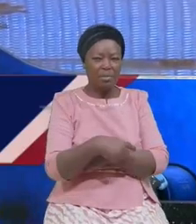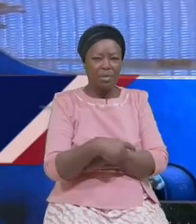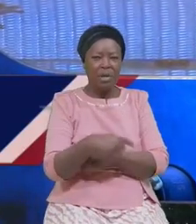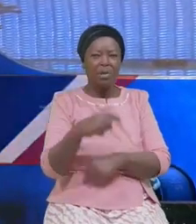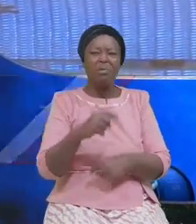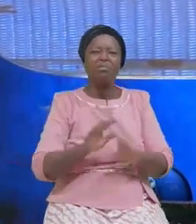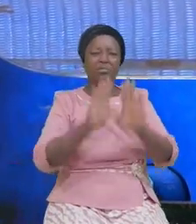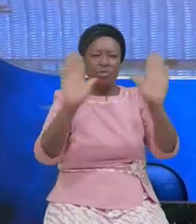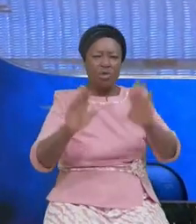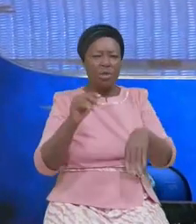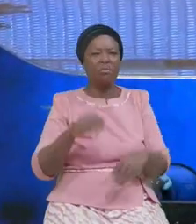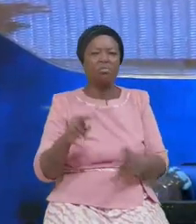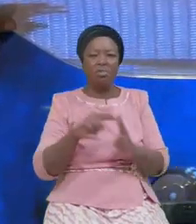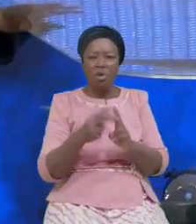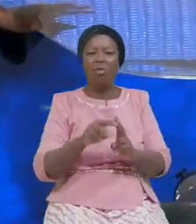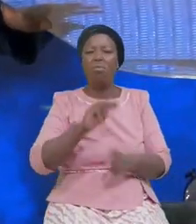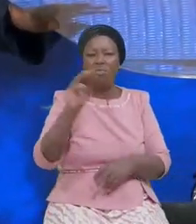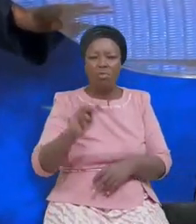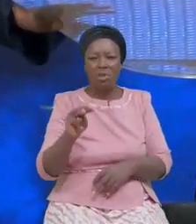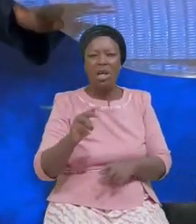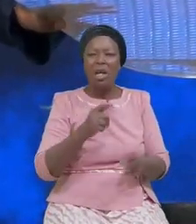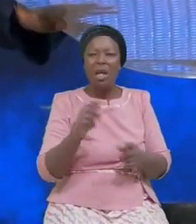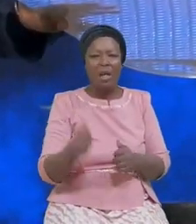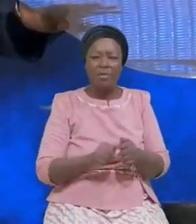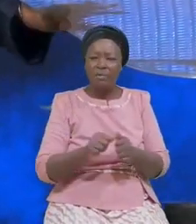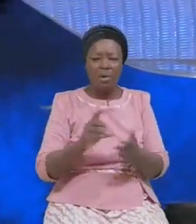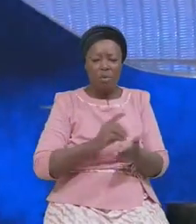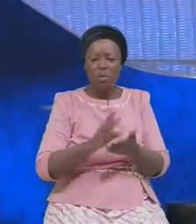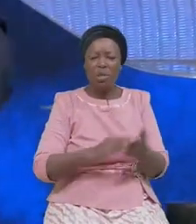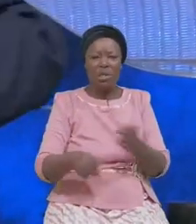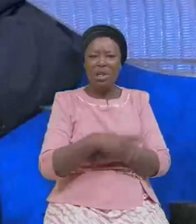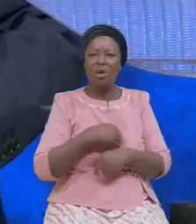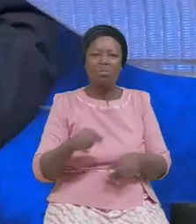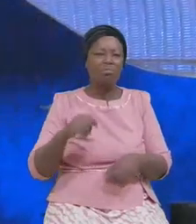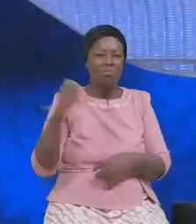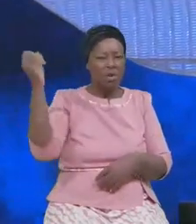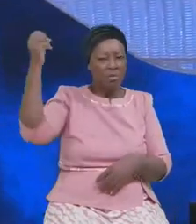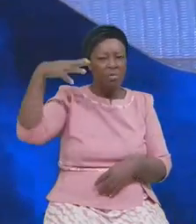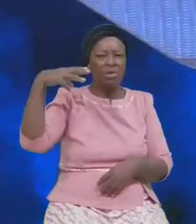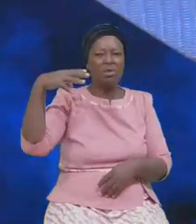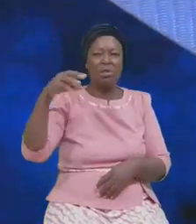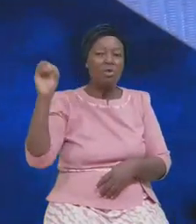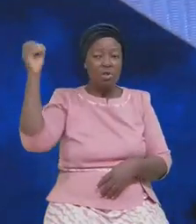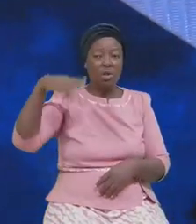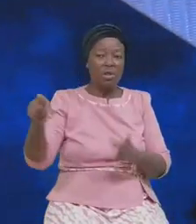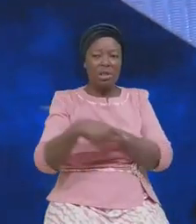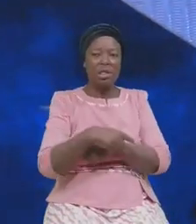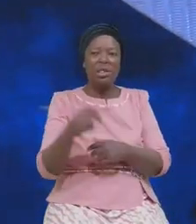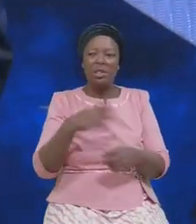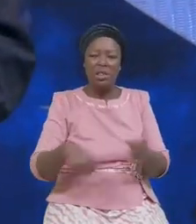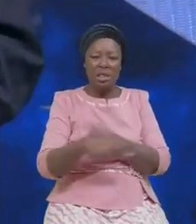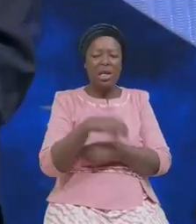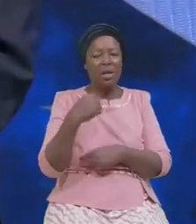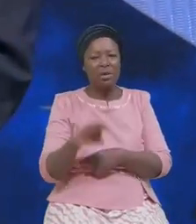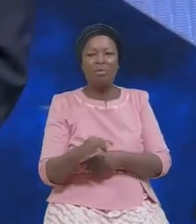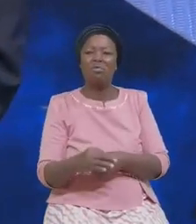lundi, tous les jours de semaine ou les jours de faiblesse ou les jours de brillance, les jours d'infirmité,